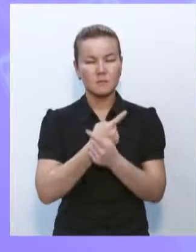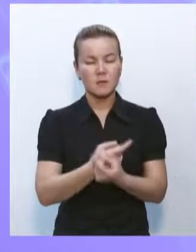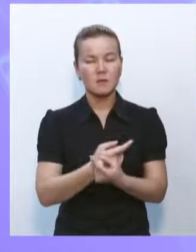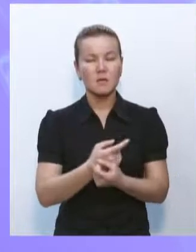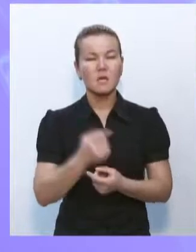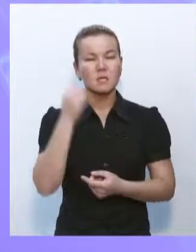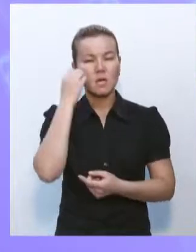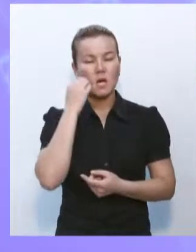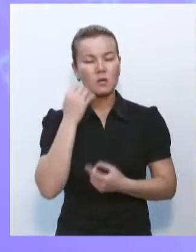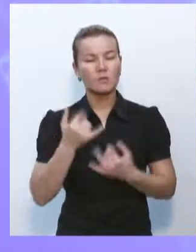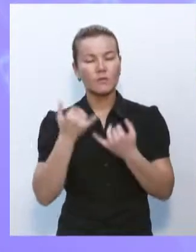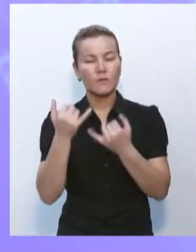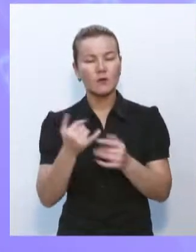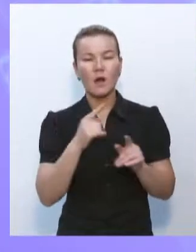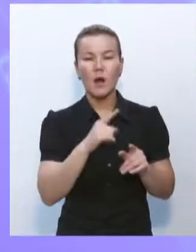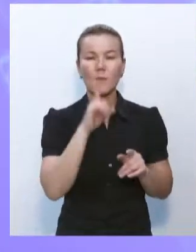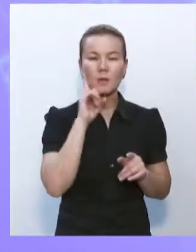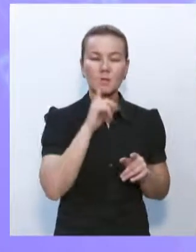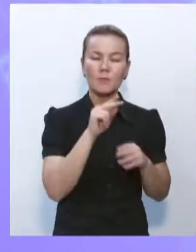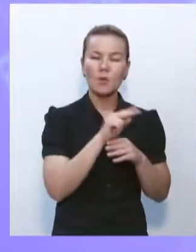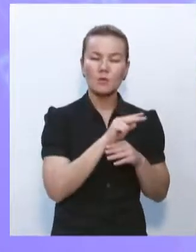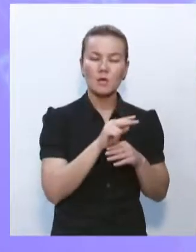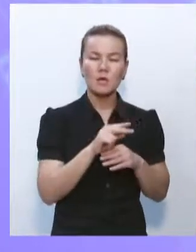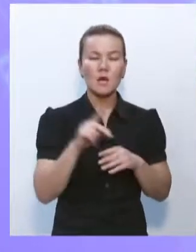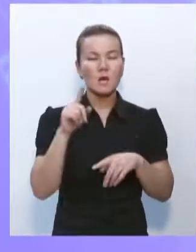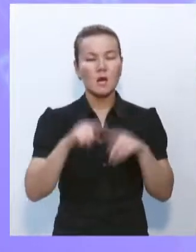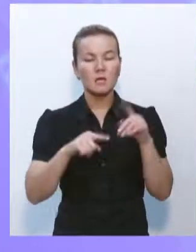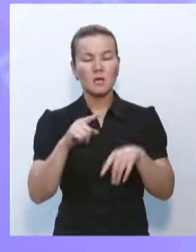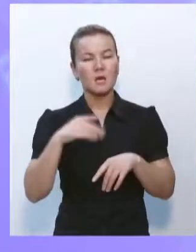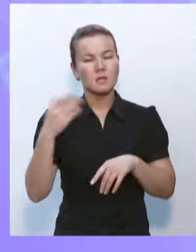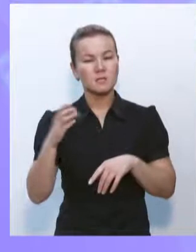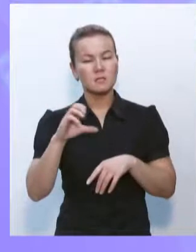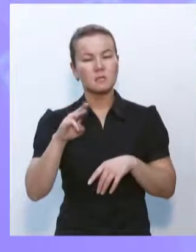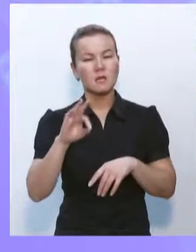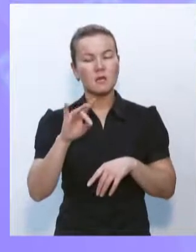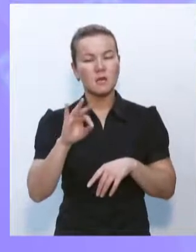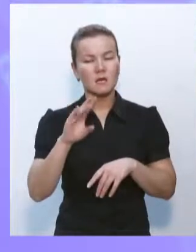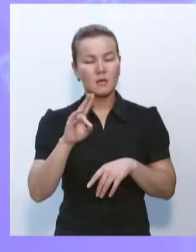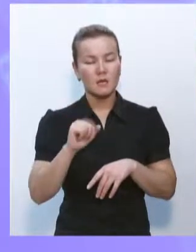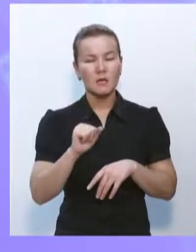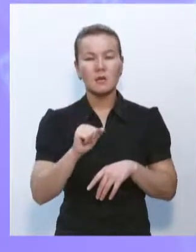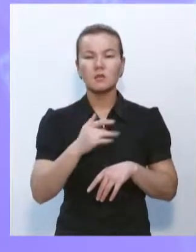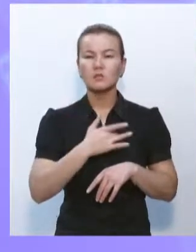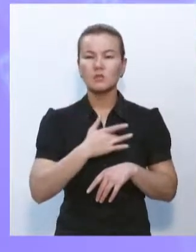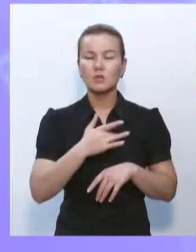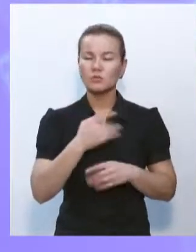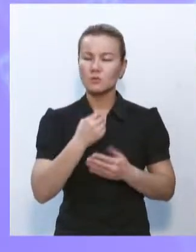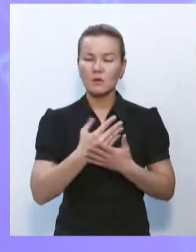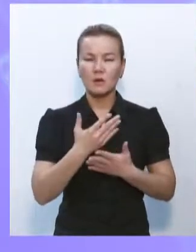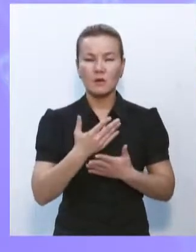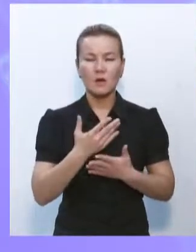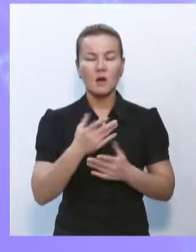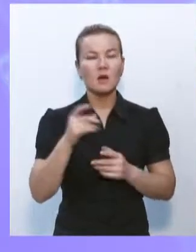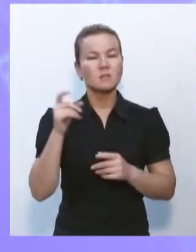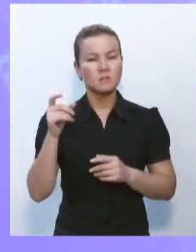почитай, молодых поучай. Родная сторона сердцу дорога. К